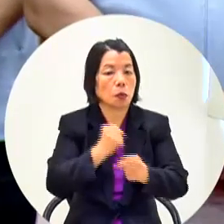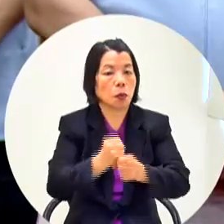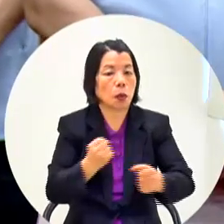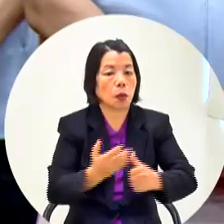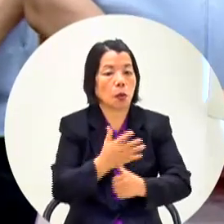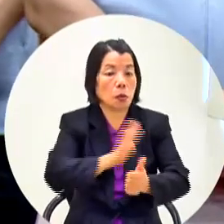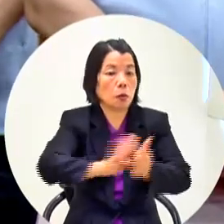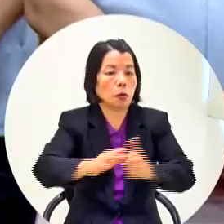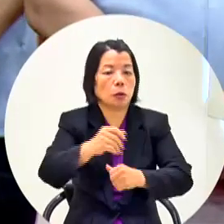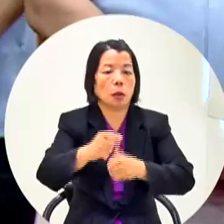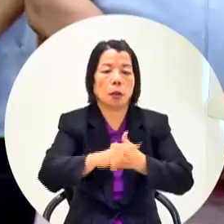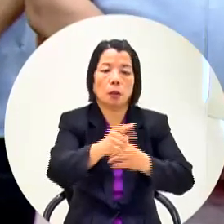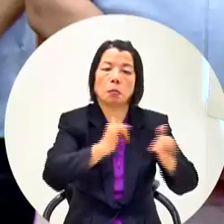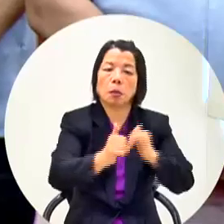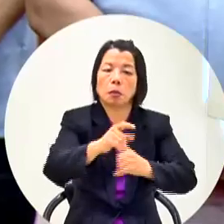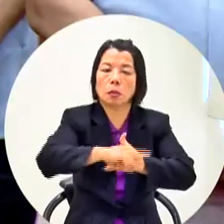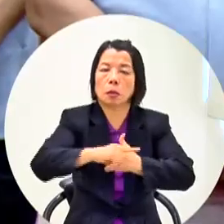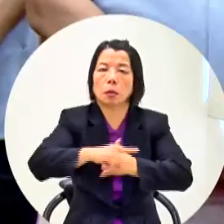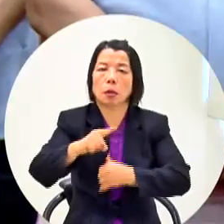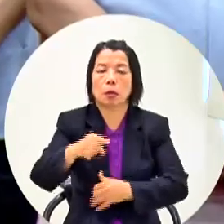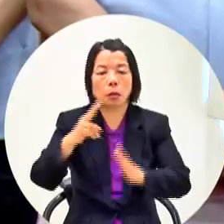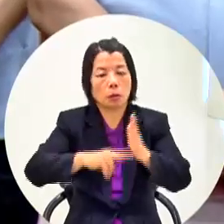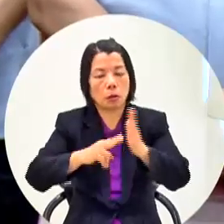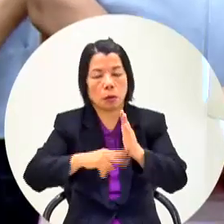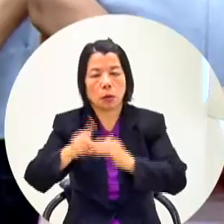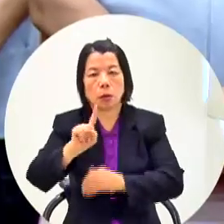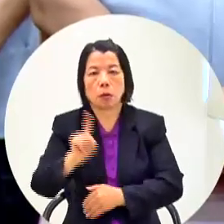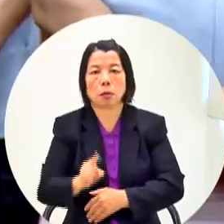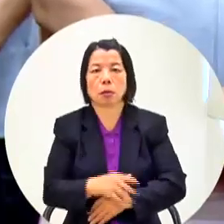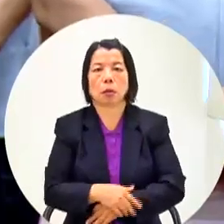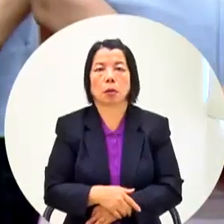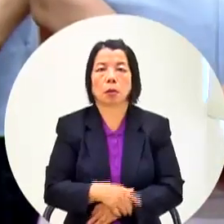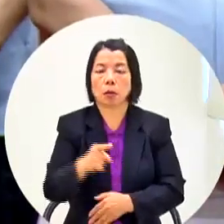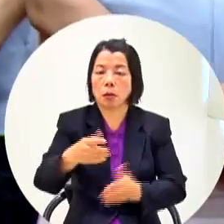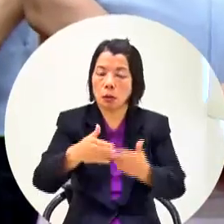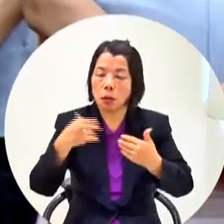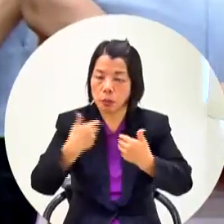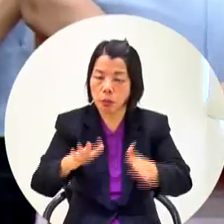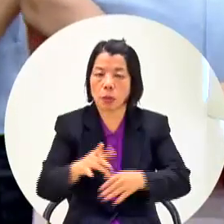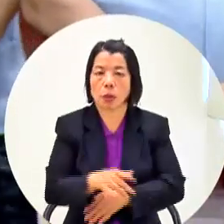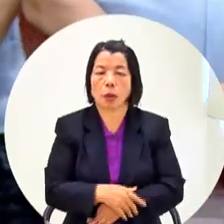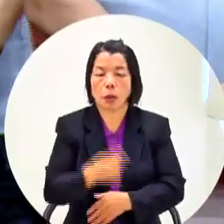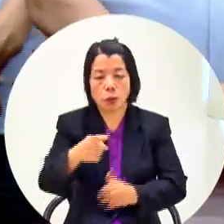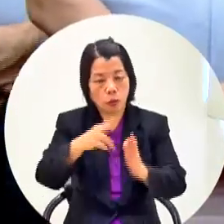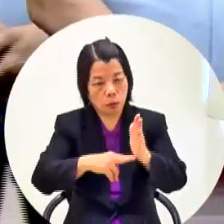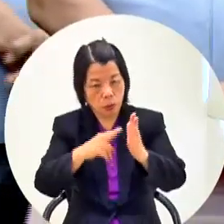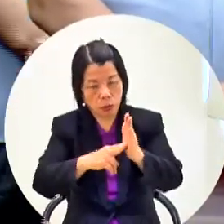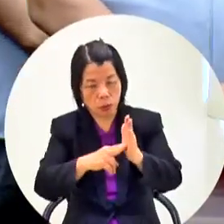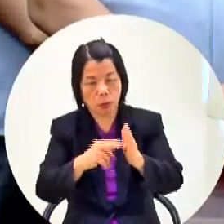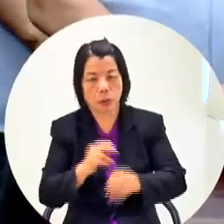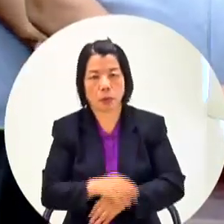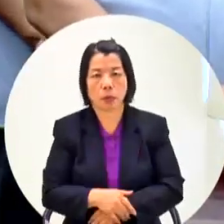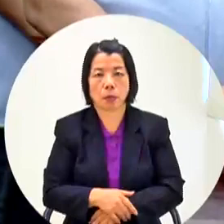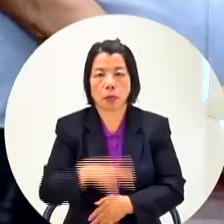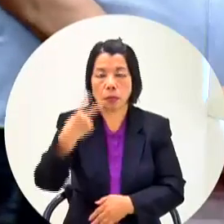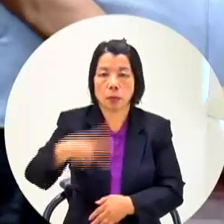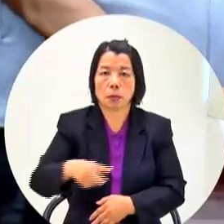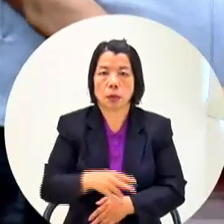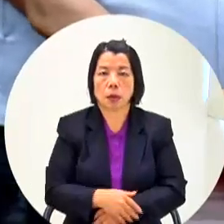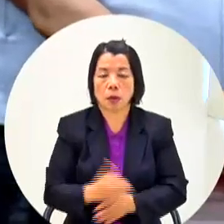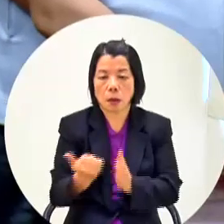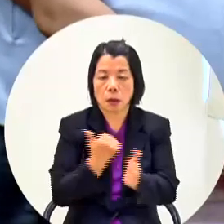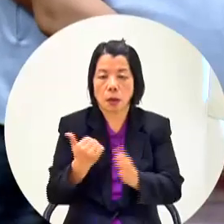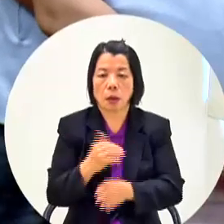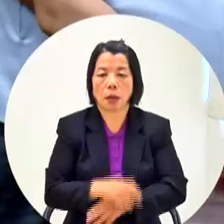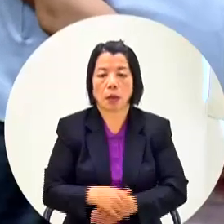恐慌，你要不要说明一下你到底制造了哪些恐慌？你要不要去帮忙说明一下？还有一个，刚刚二